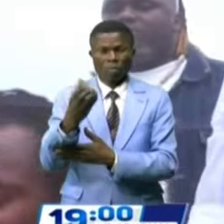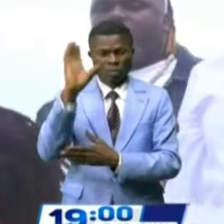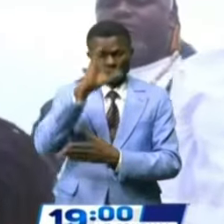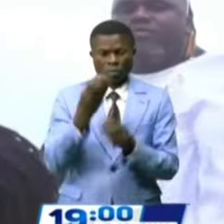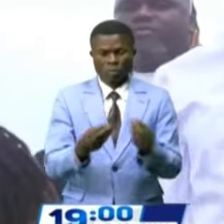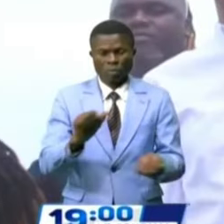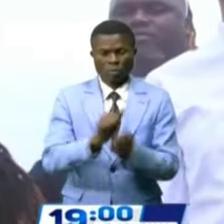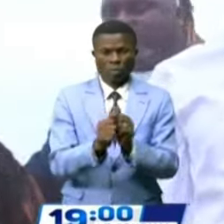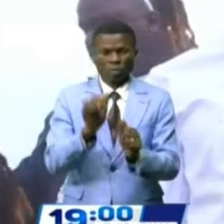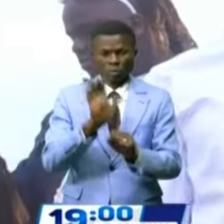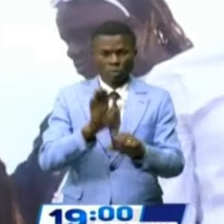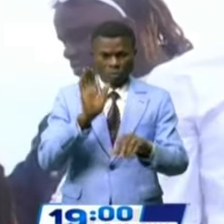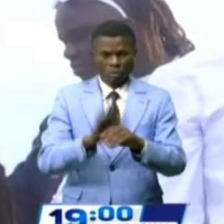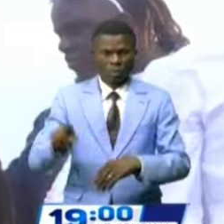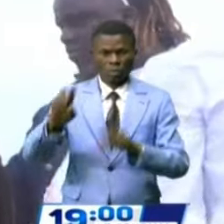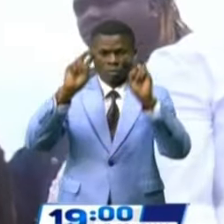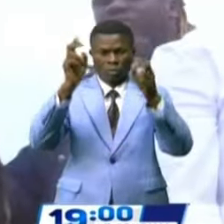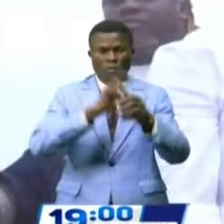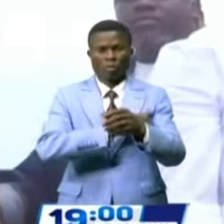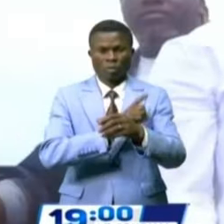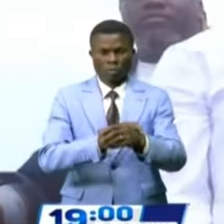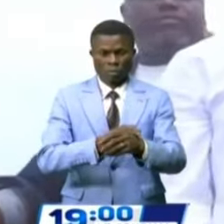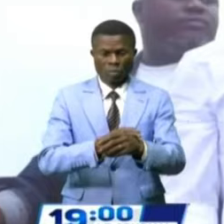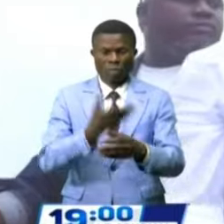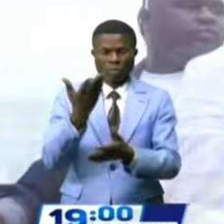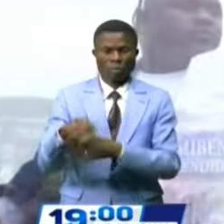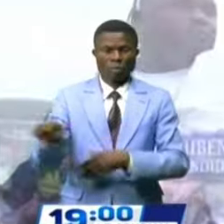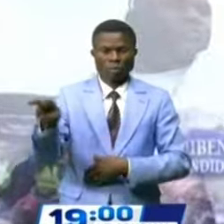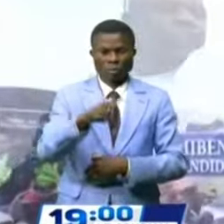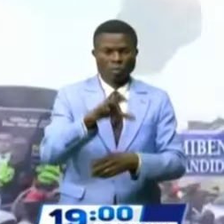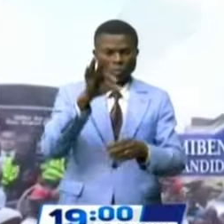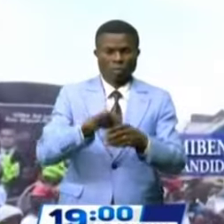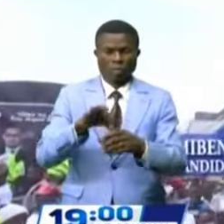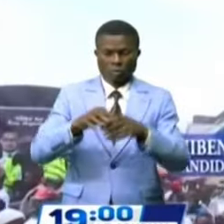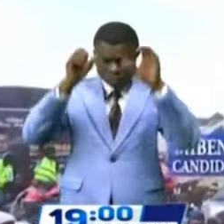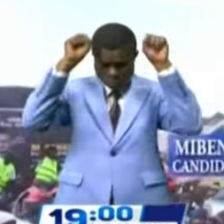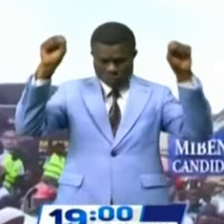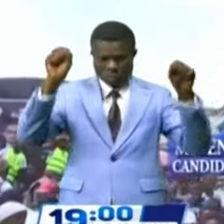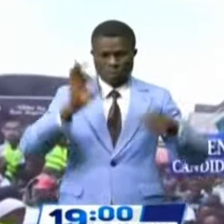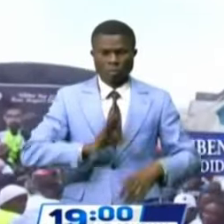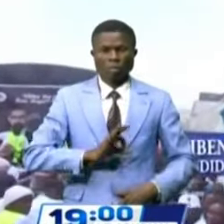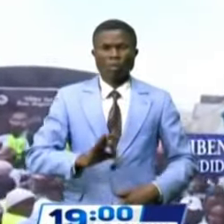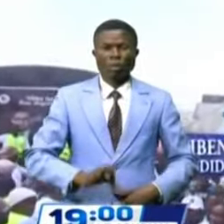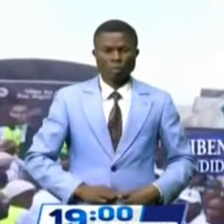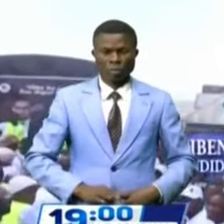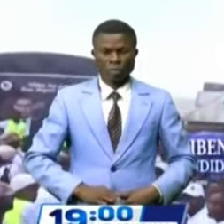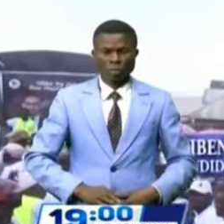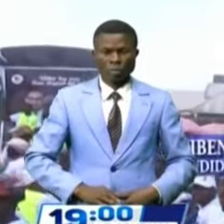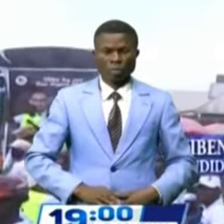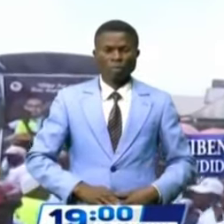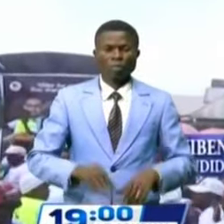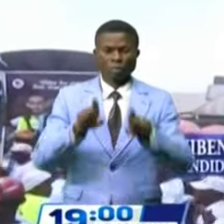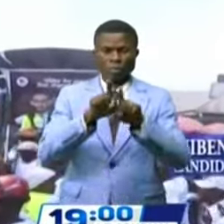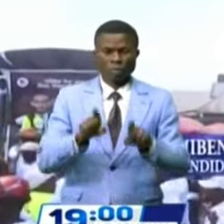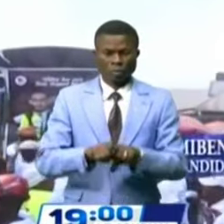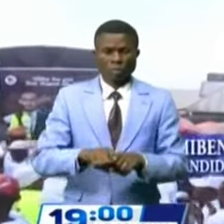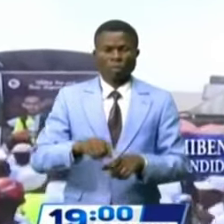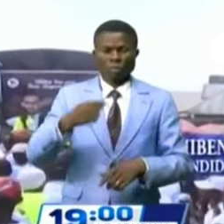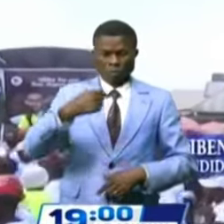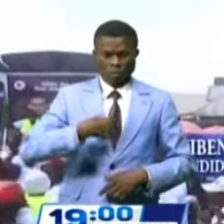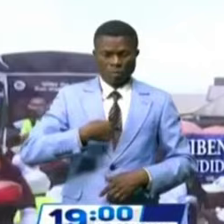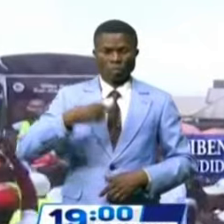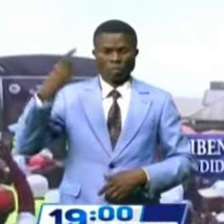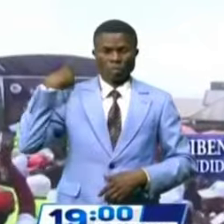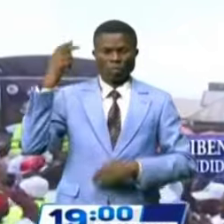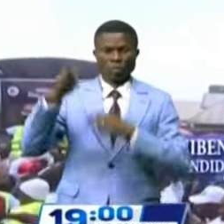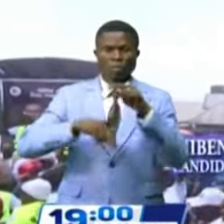enfants de la vie de Dieu. Je vous demande de voter pour Fatima 20, pour la présidence, et pour Mibenge Roger